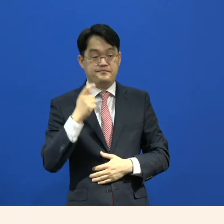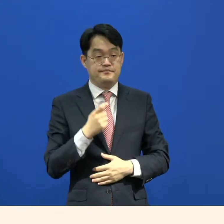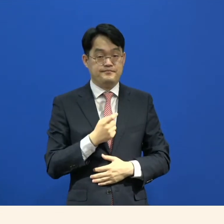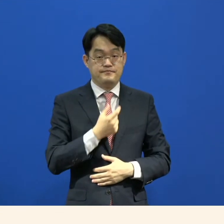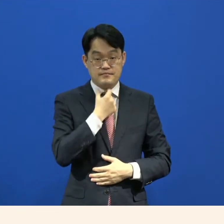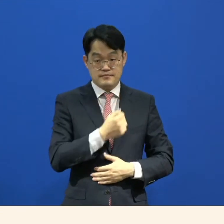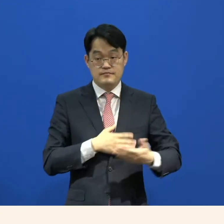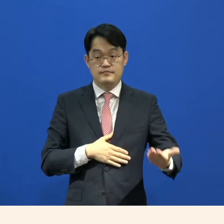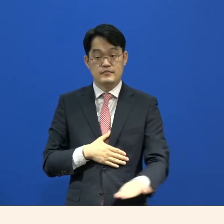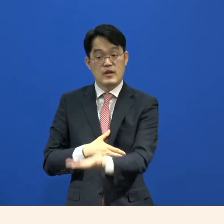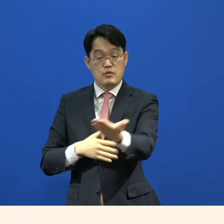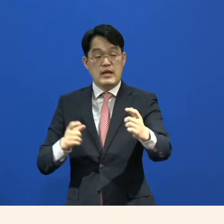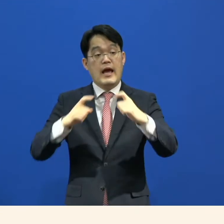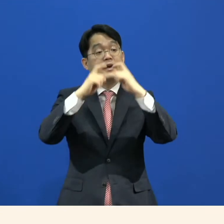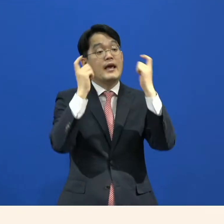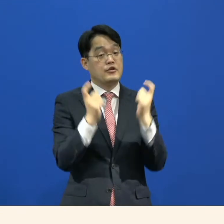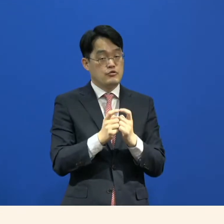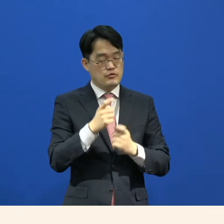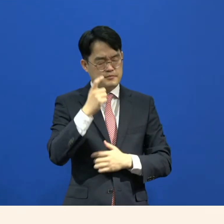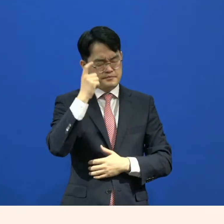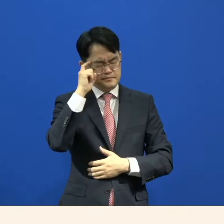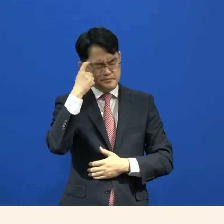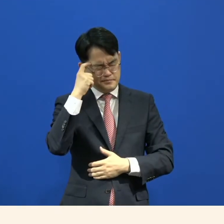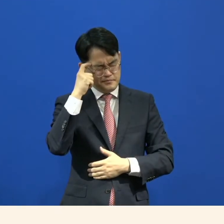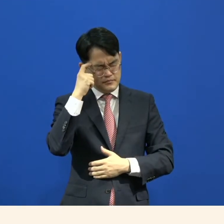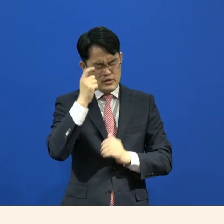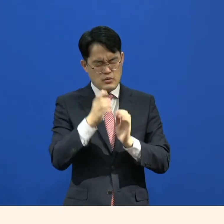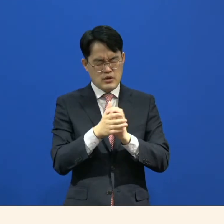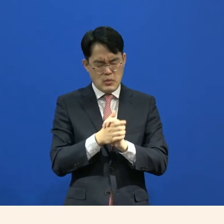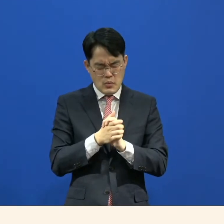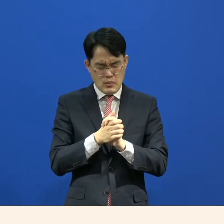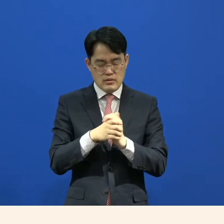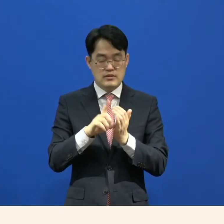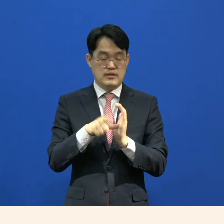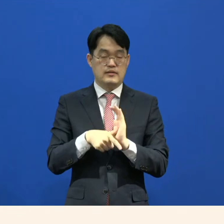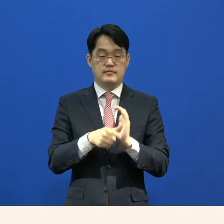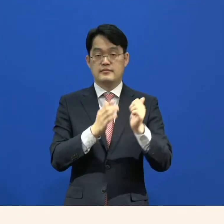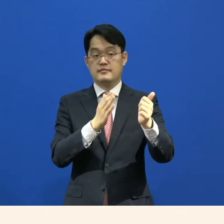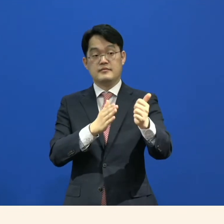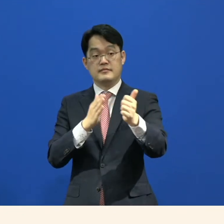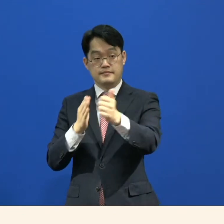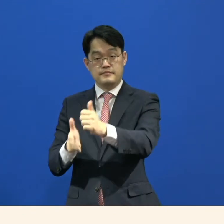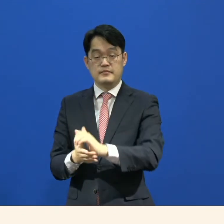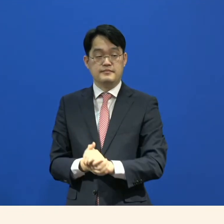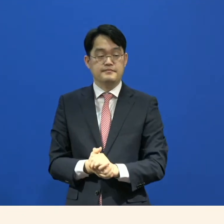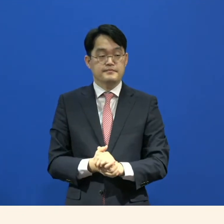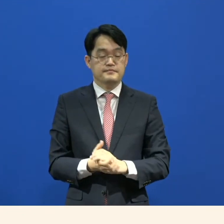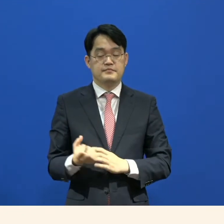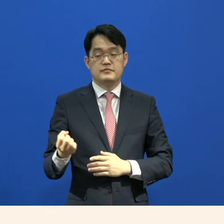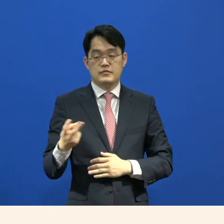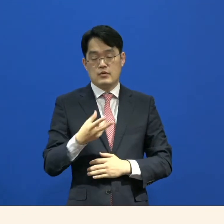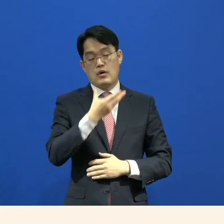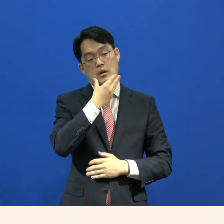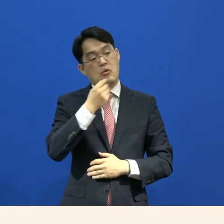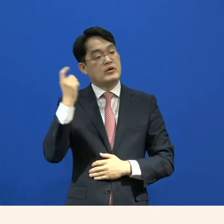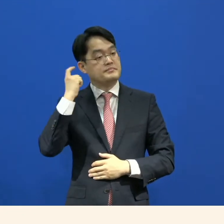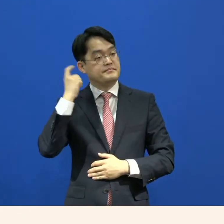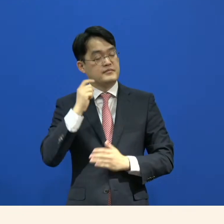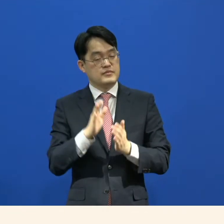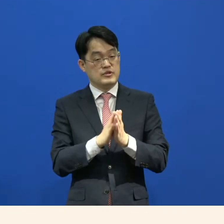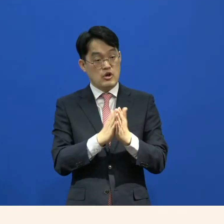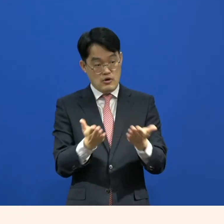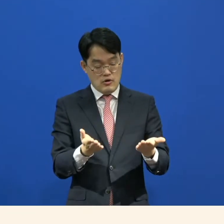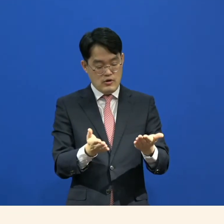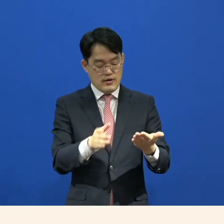가지시고 기도하는 시간을 꼭 가지시기를 바랍니다. 그리고 이제 복음서에 예수님의